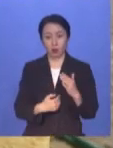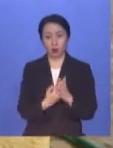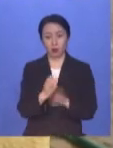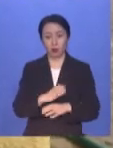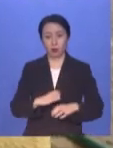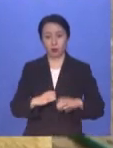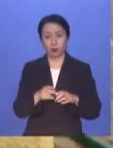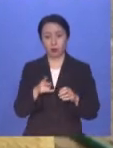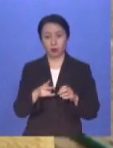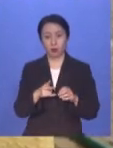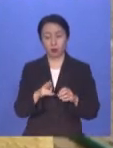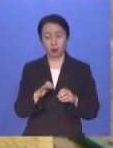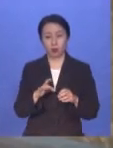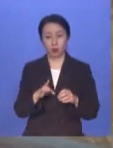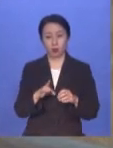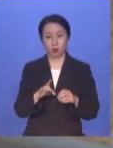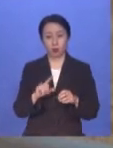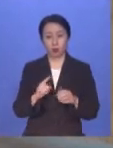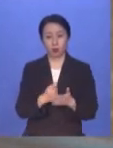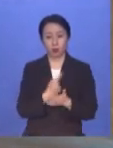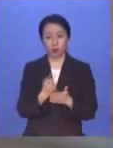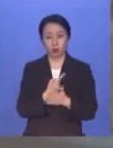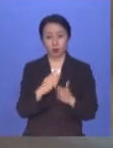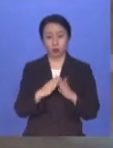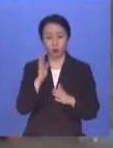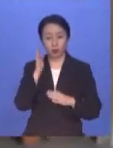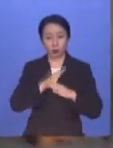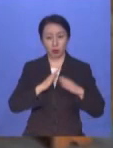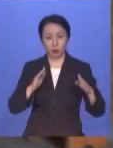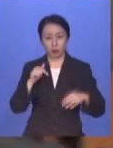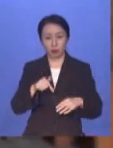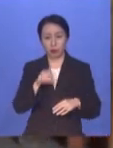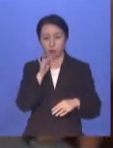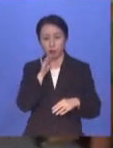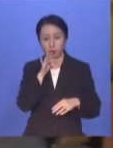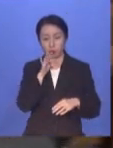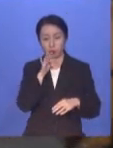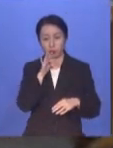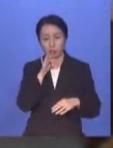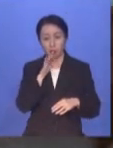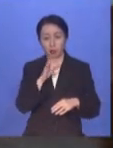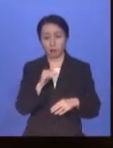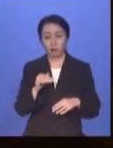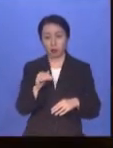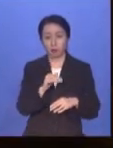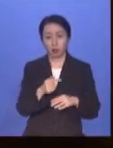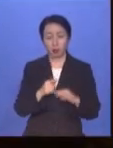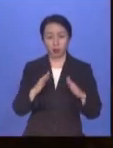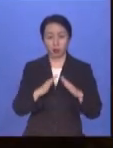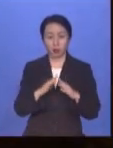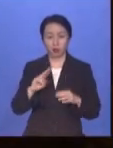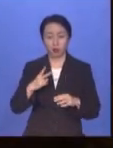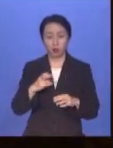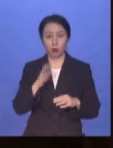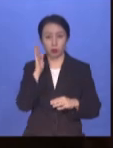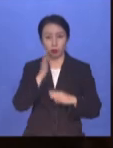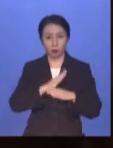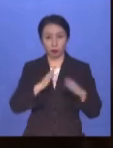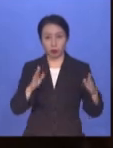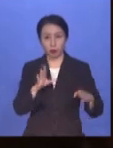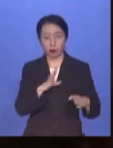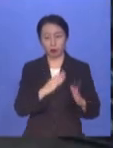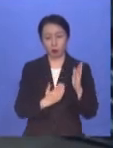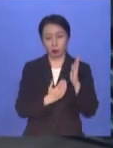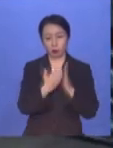келген. 2017 жылы бірінші рет үйлеріне су кірген. Сол жылы қаты шығын болмаған. Сәуірдің 13-інде үйлерін екінші рет су басып, ол шатырына